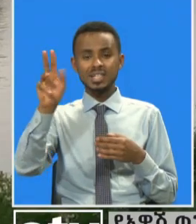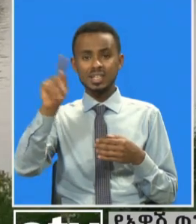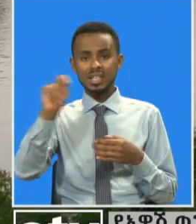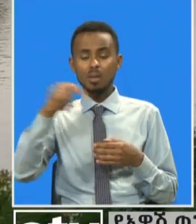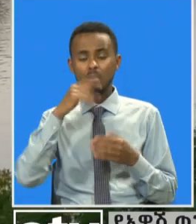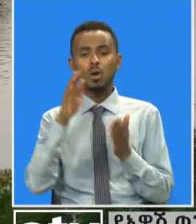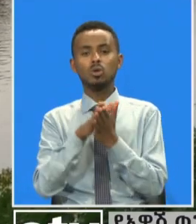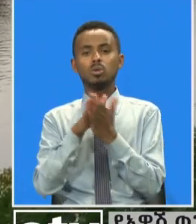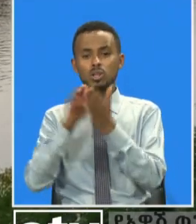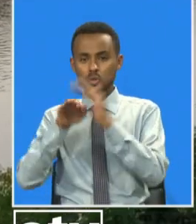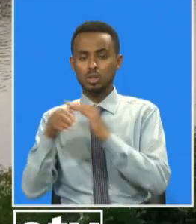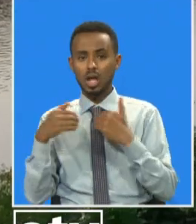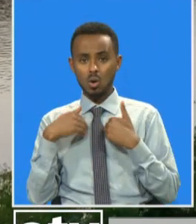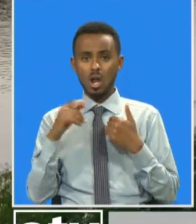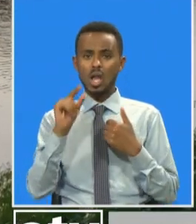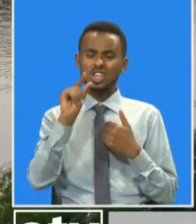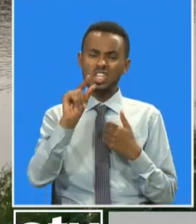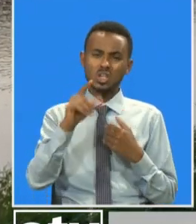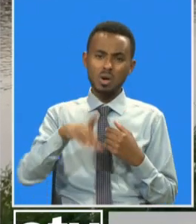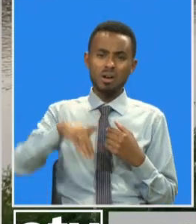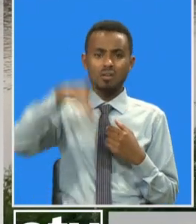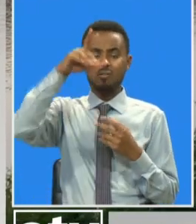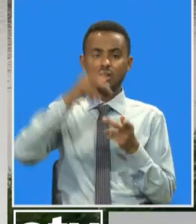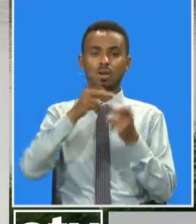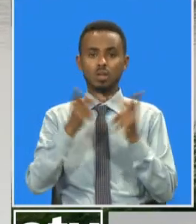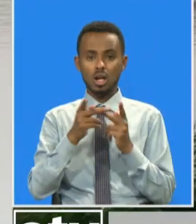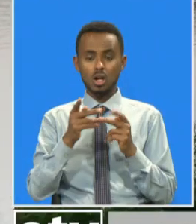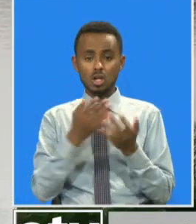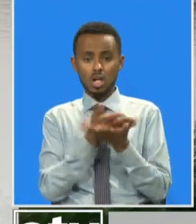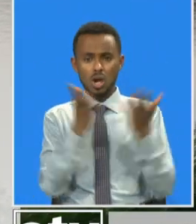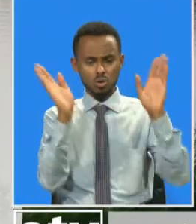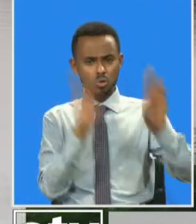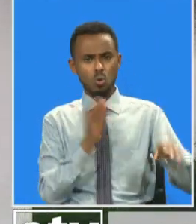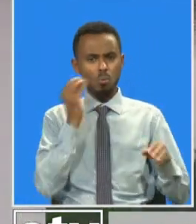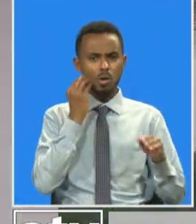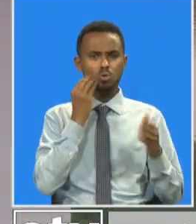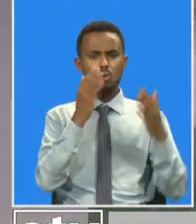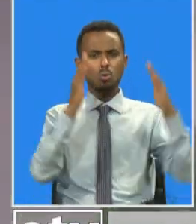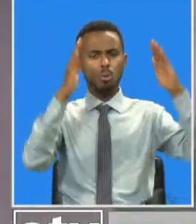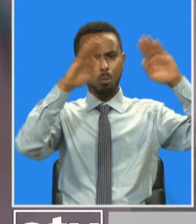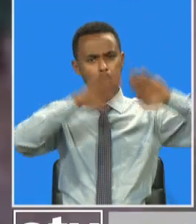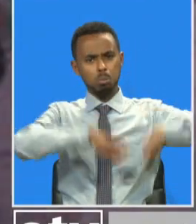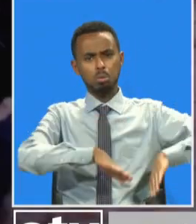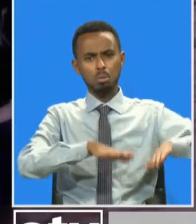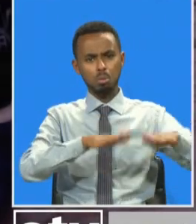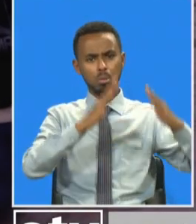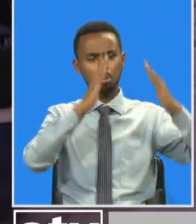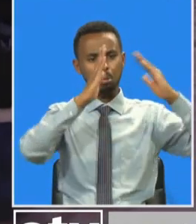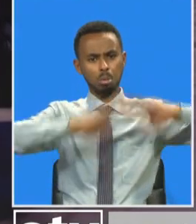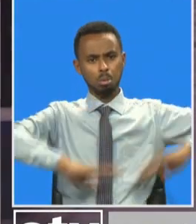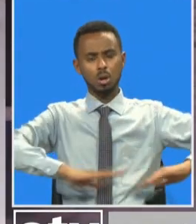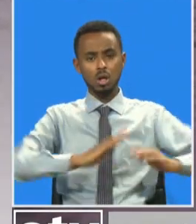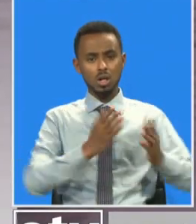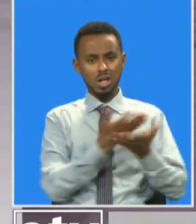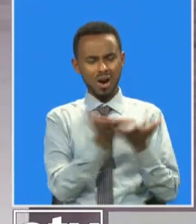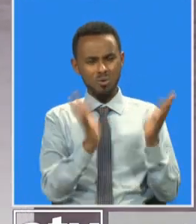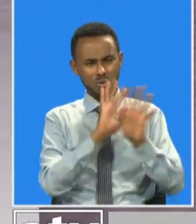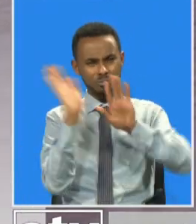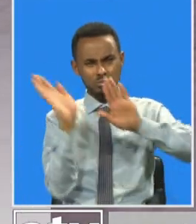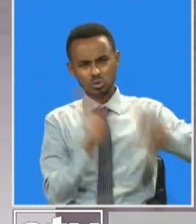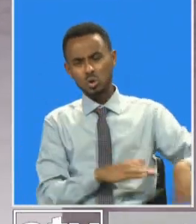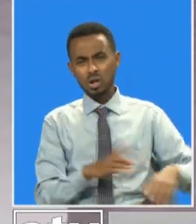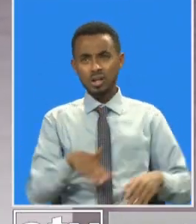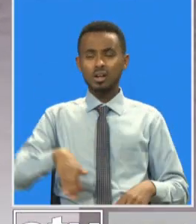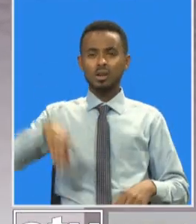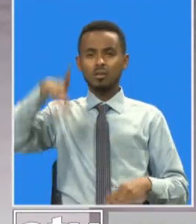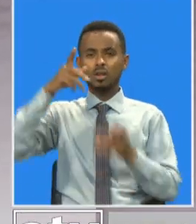ትምርት ቤት ውስጥ ነው ሌላ ደግሞ ትንሽ ከፍ ያለ ቦታ አለ እቃውን ጥሎ ቤቱ ሁሉ እየወደቀ ነው እቃውን ጥሎ እዛ ከፍተኛው